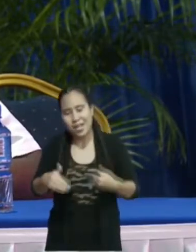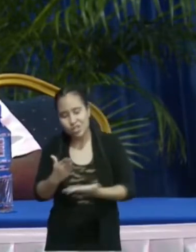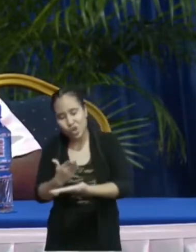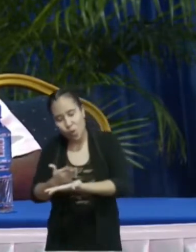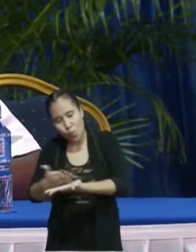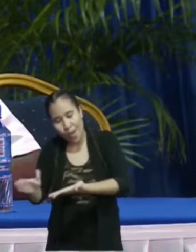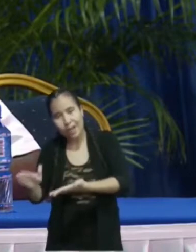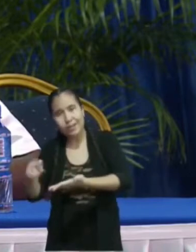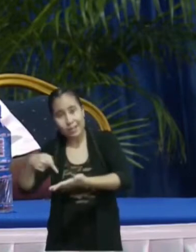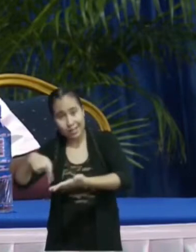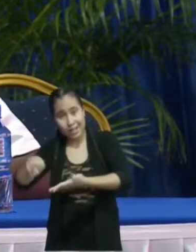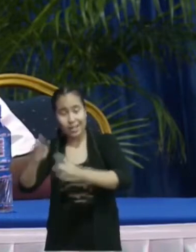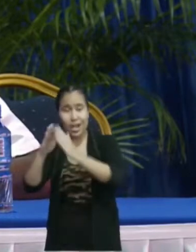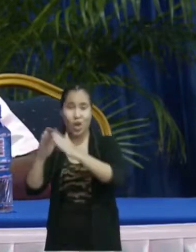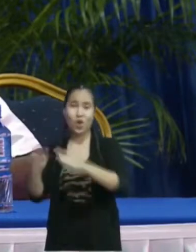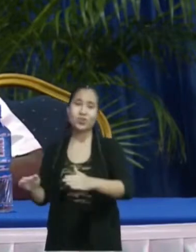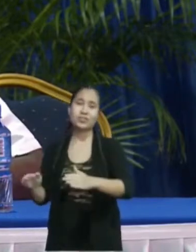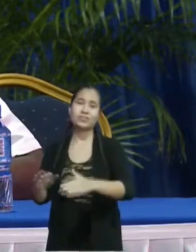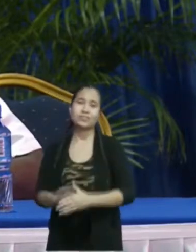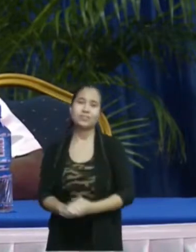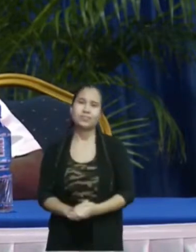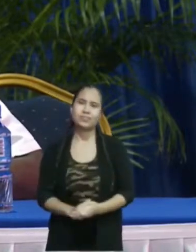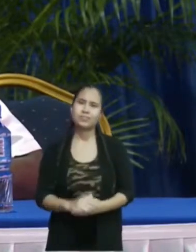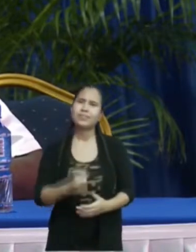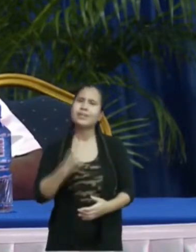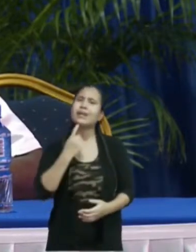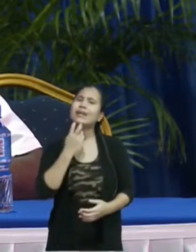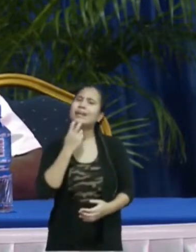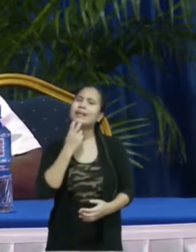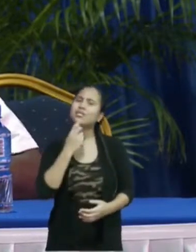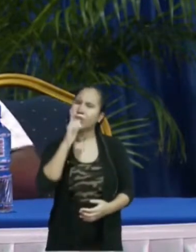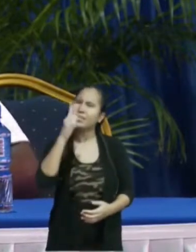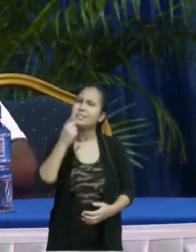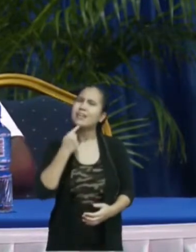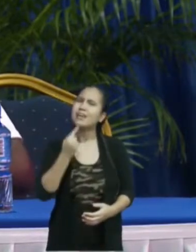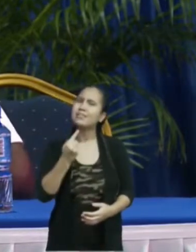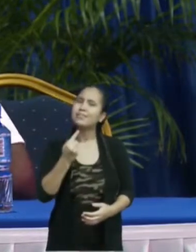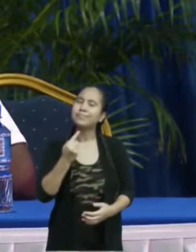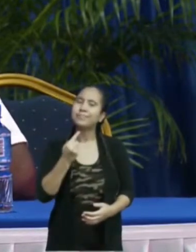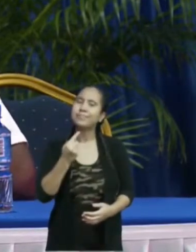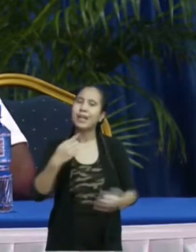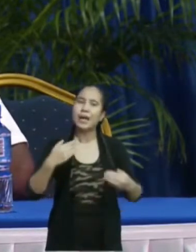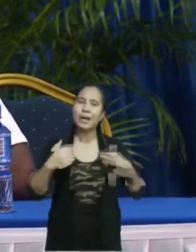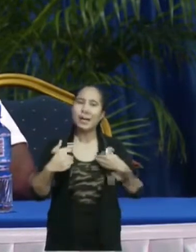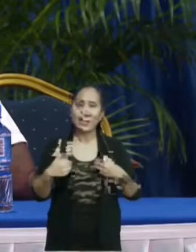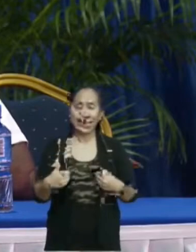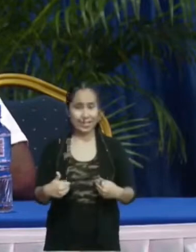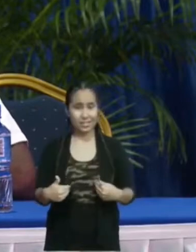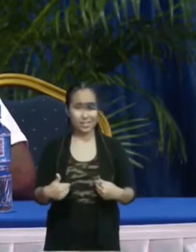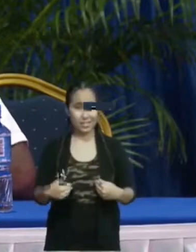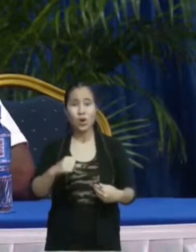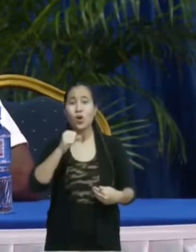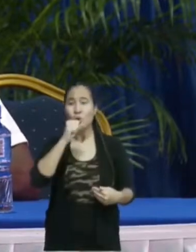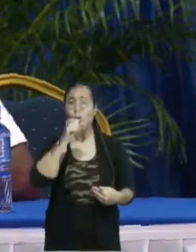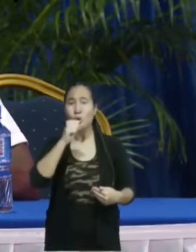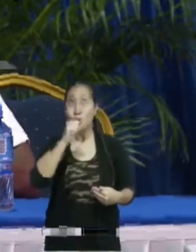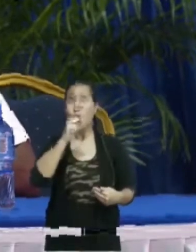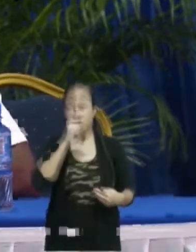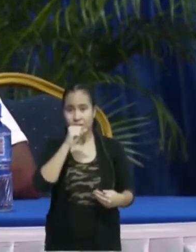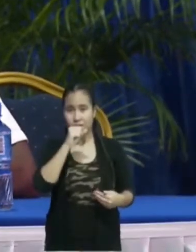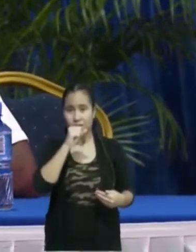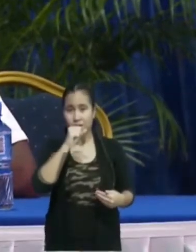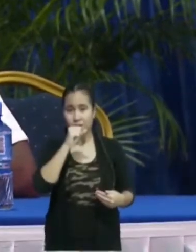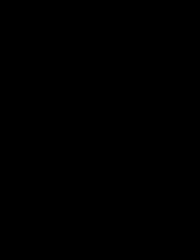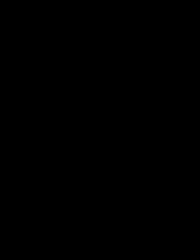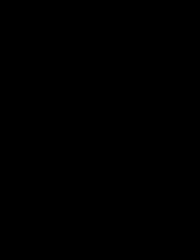ontslagen. Over die klachten wil ik nog 1 ding zeggen. Er zijn mensen die hun hoest verdwijnt, het niezen